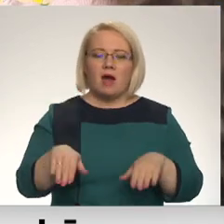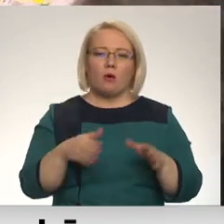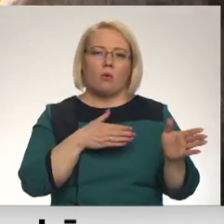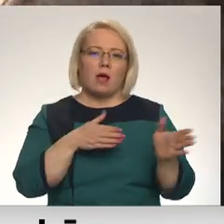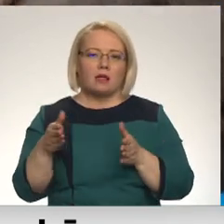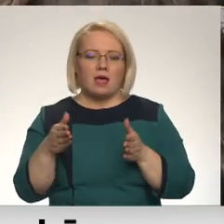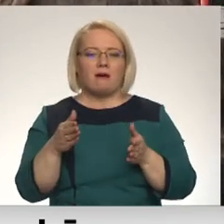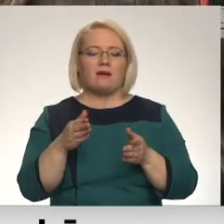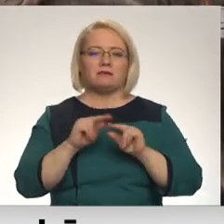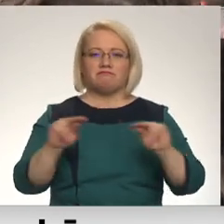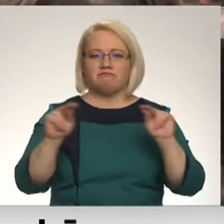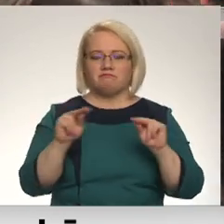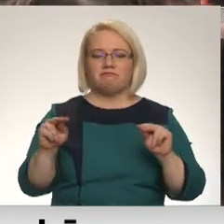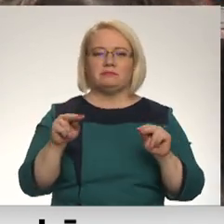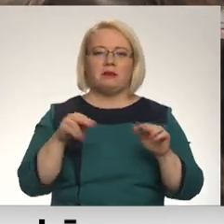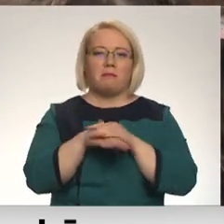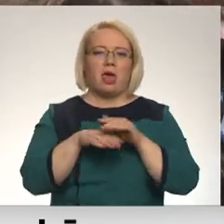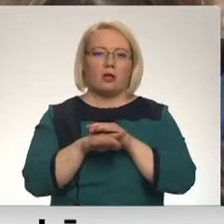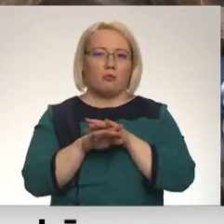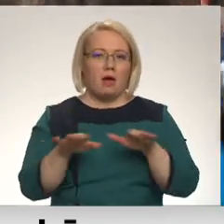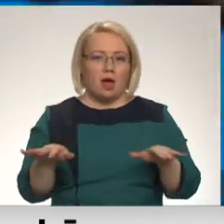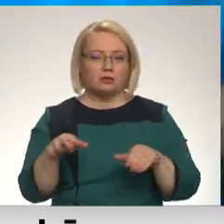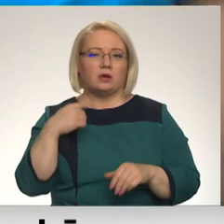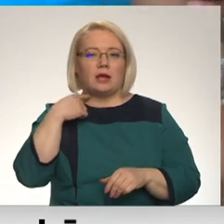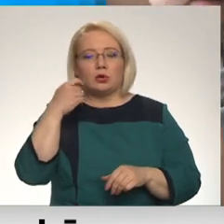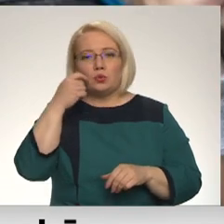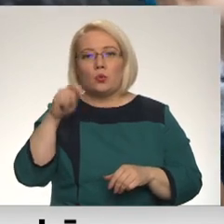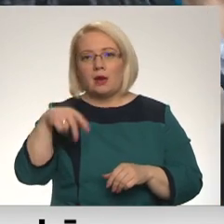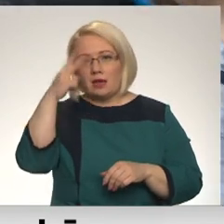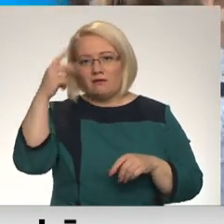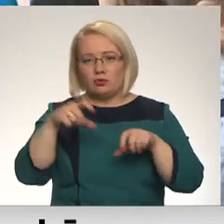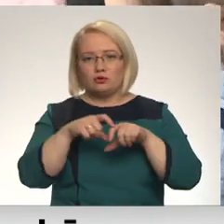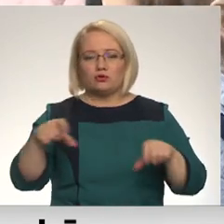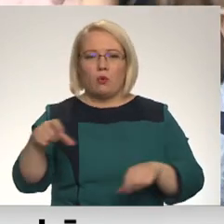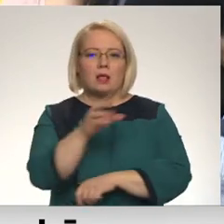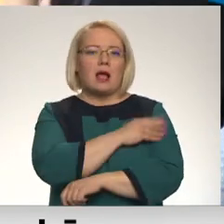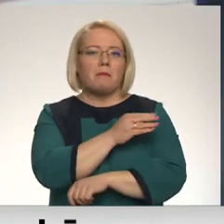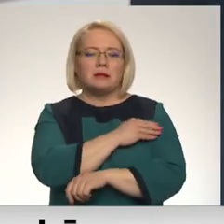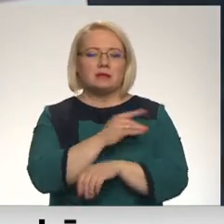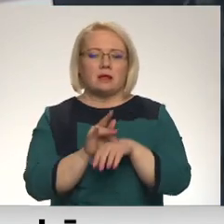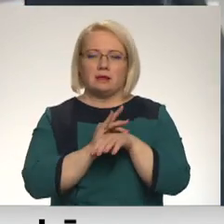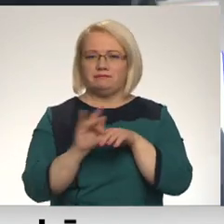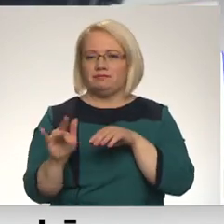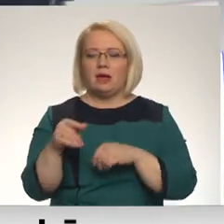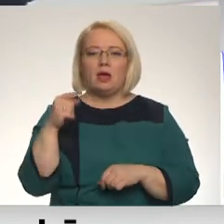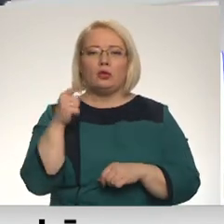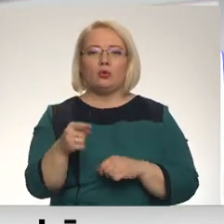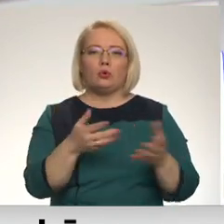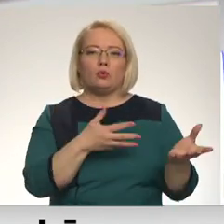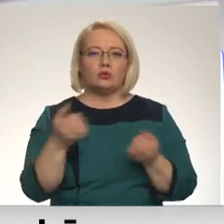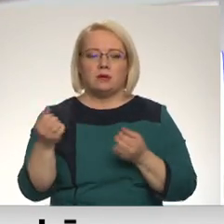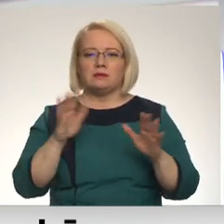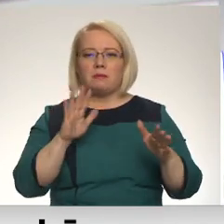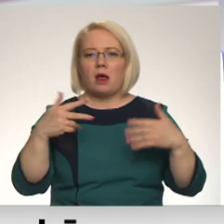gatavas skolot Ukrainas bēgļu bērnus. Rīgas Ukraiņu vidusskolas kapacitāte esot izsmelta. Tur uzņemšot ap